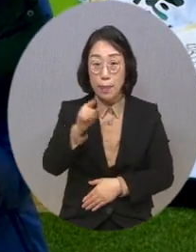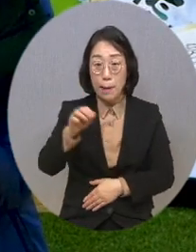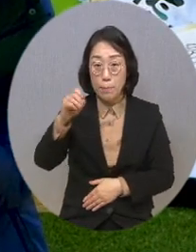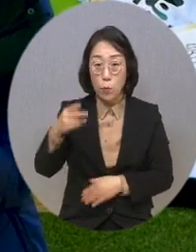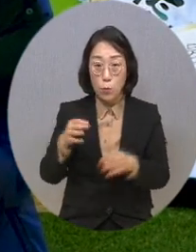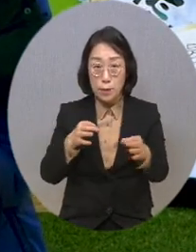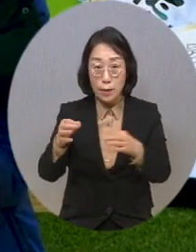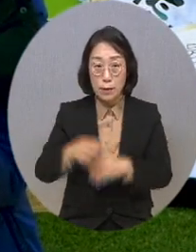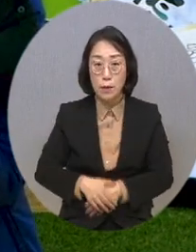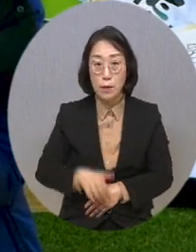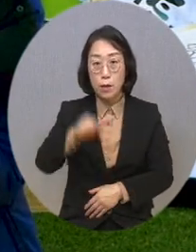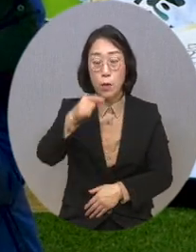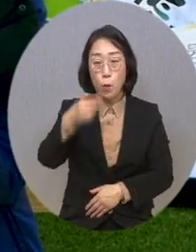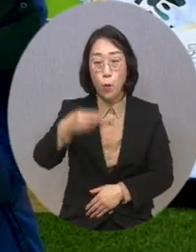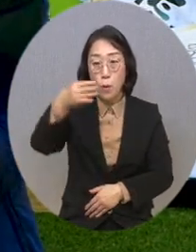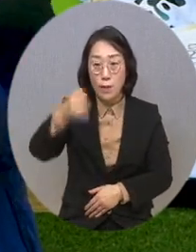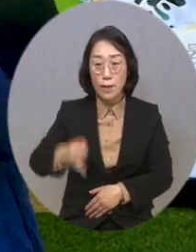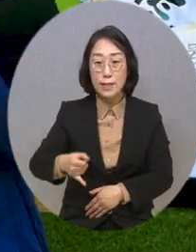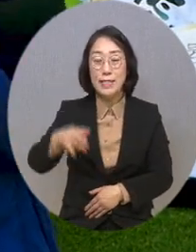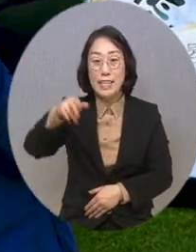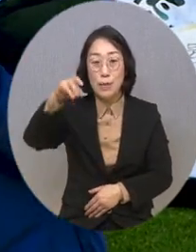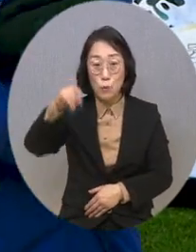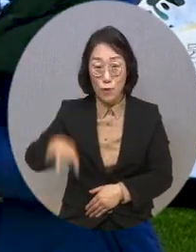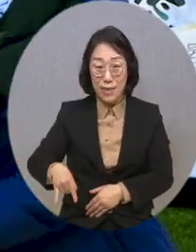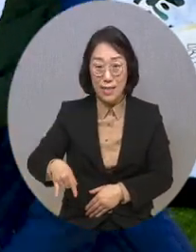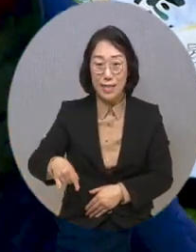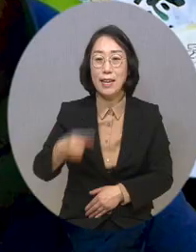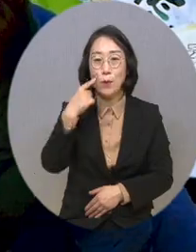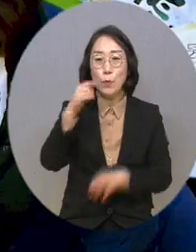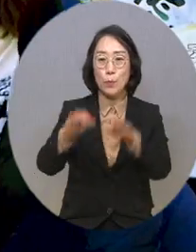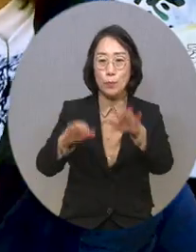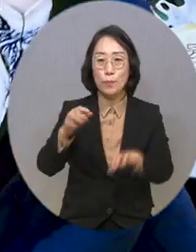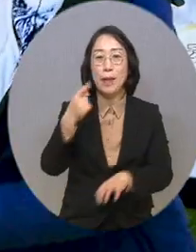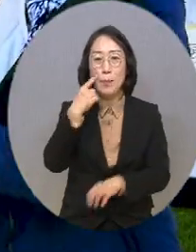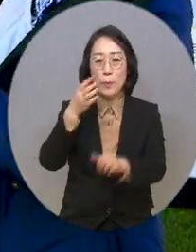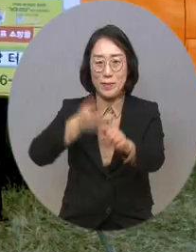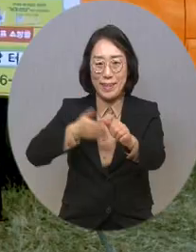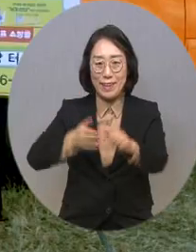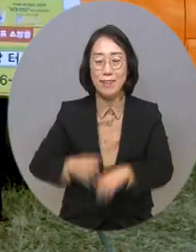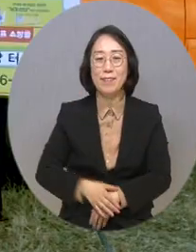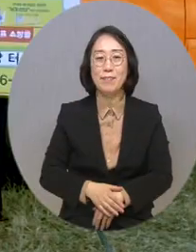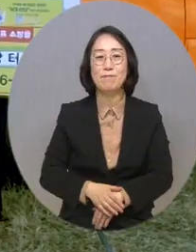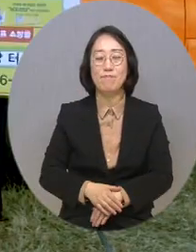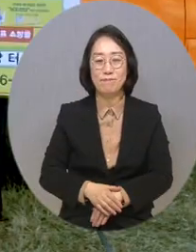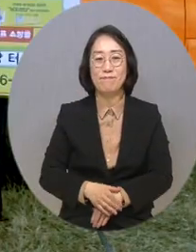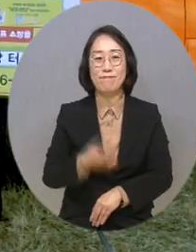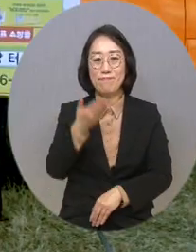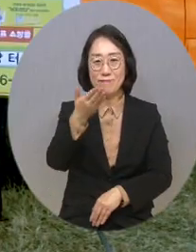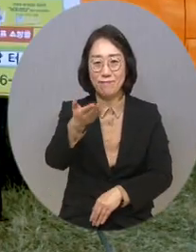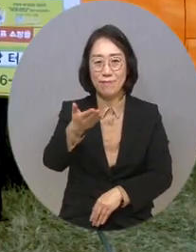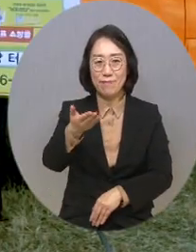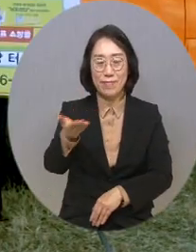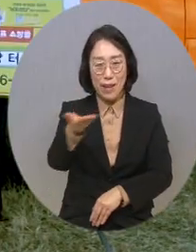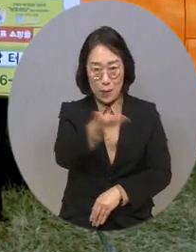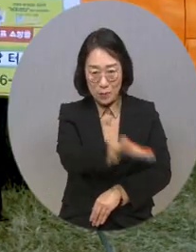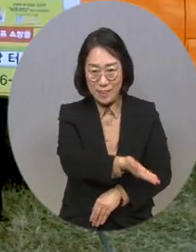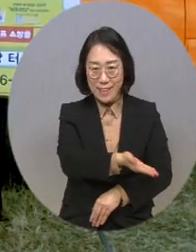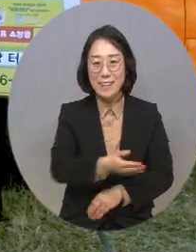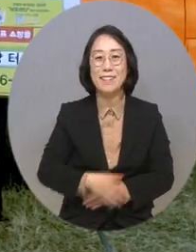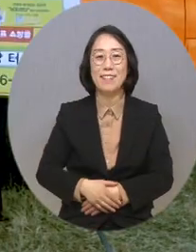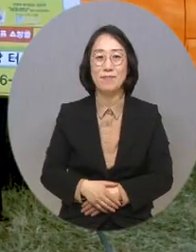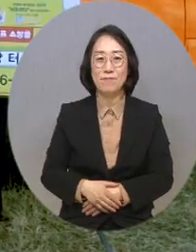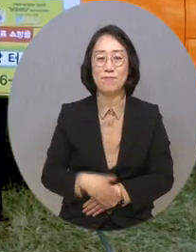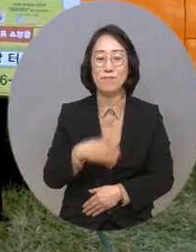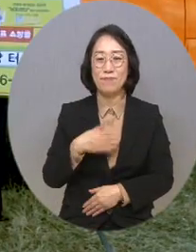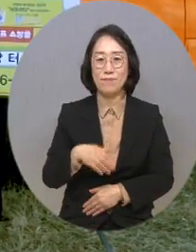들어가서? 골드키라고 쳐주세요. 아, 골드키. 감사합니다. 와. 팀장님, 네. 내려오시오. 아, 예,